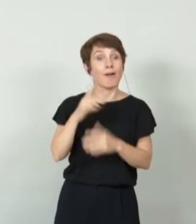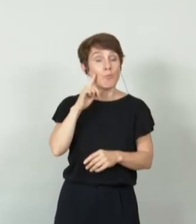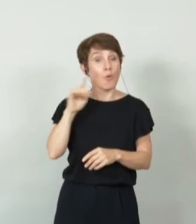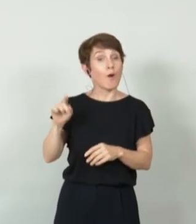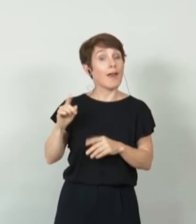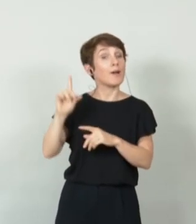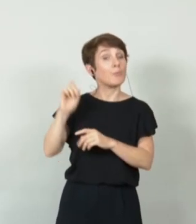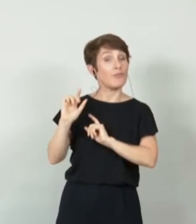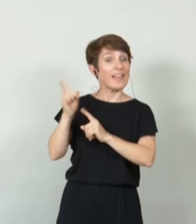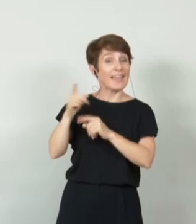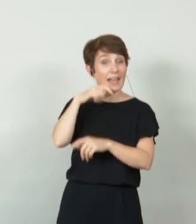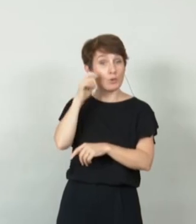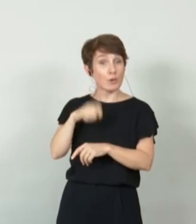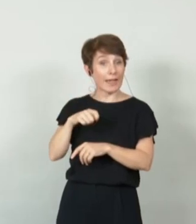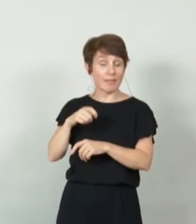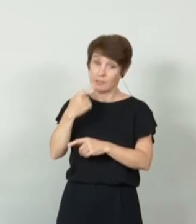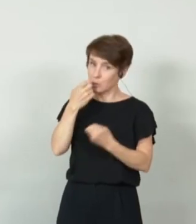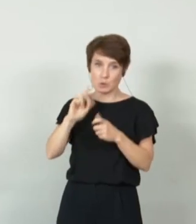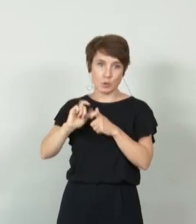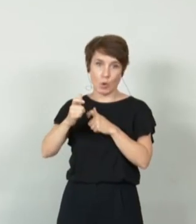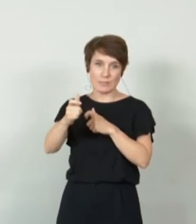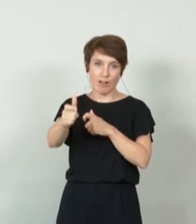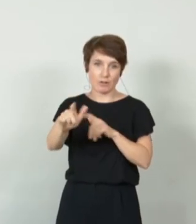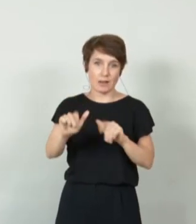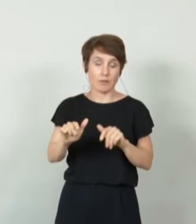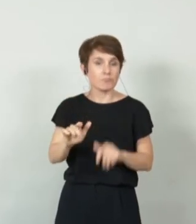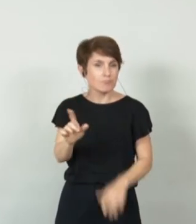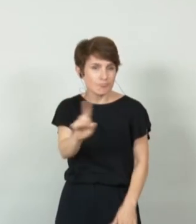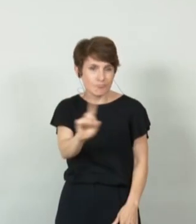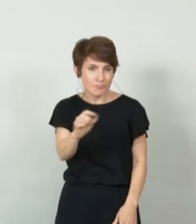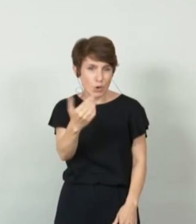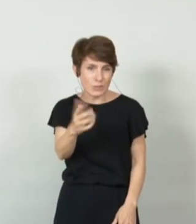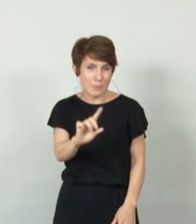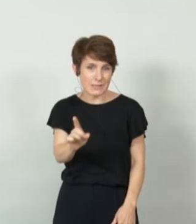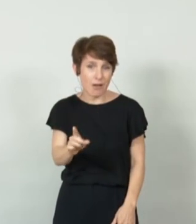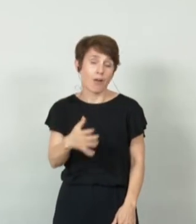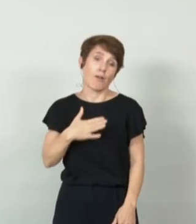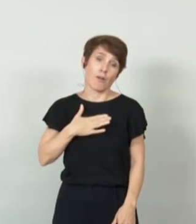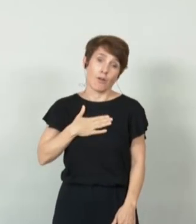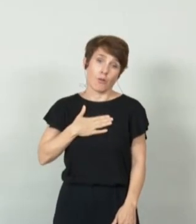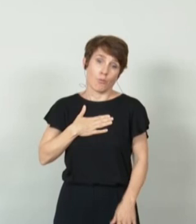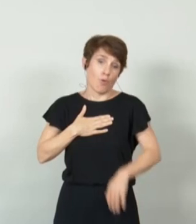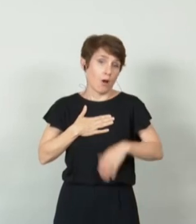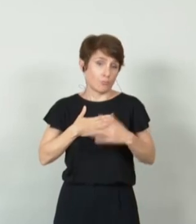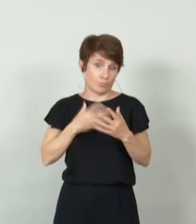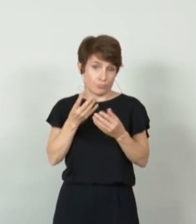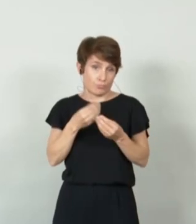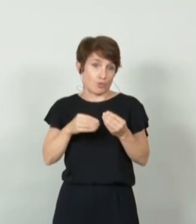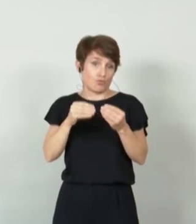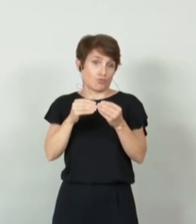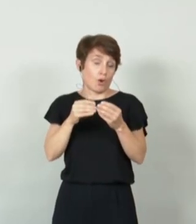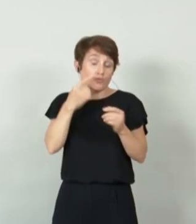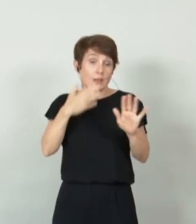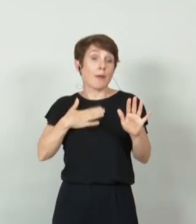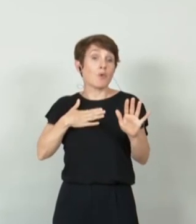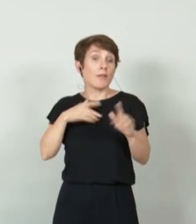manifeste que nous allions tous en sentir les conséquences en fait pas du tout je vais prendre le risque de mettre des mots dans la bouche de Kim Sabri en espérant qu'il ne